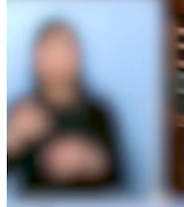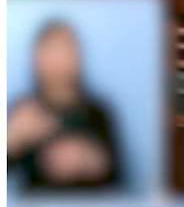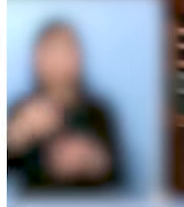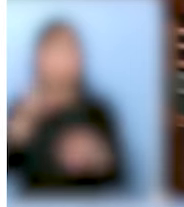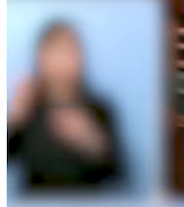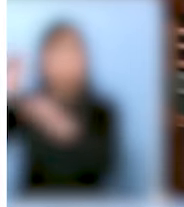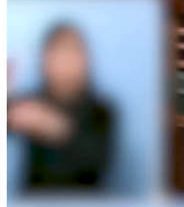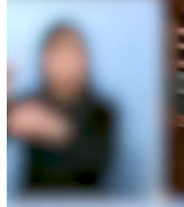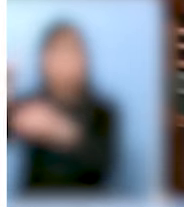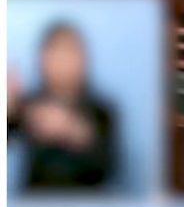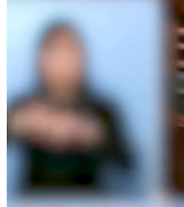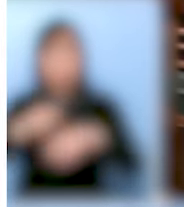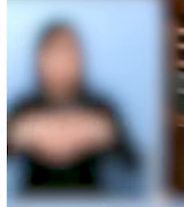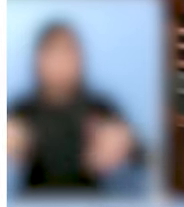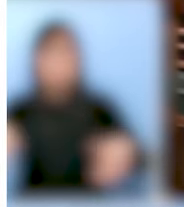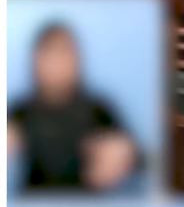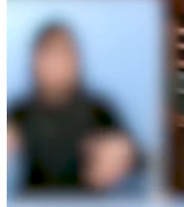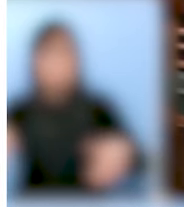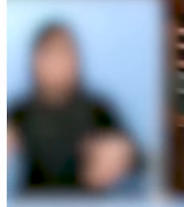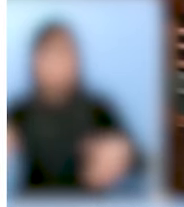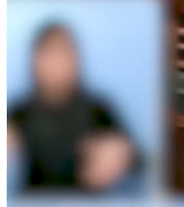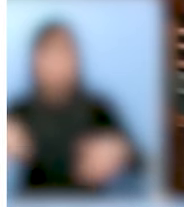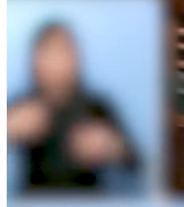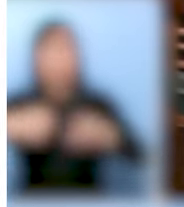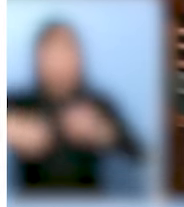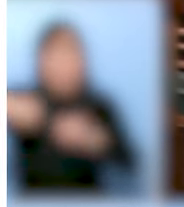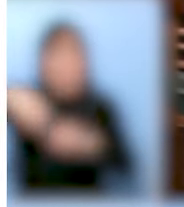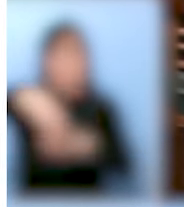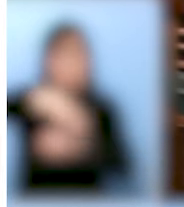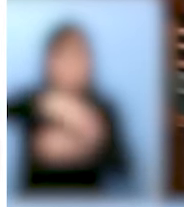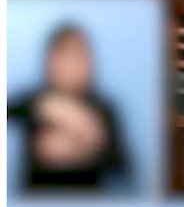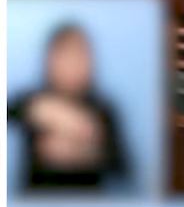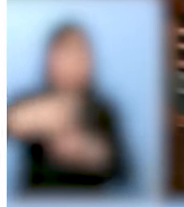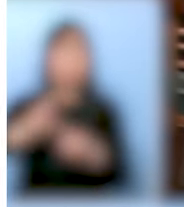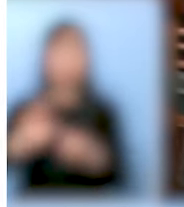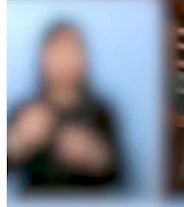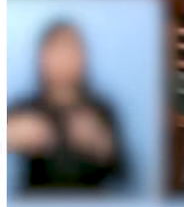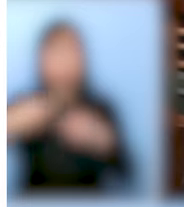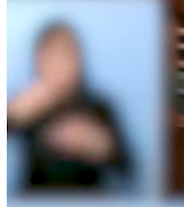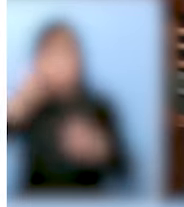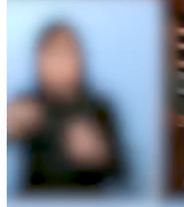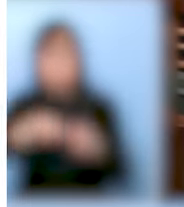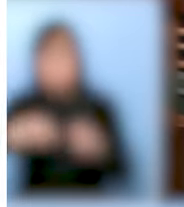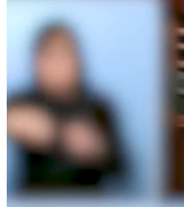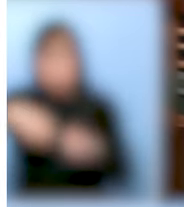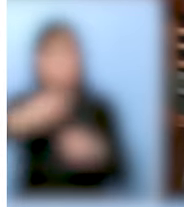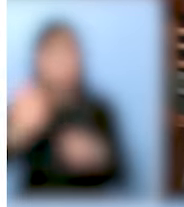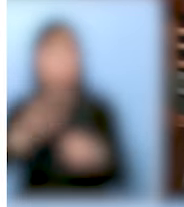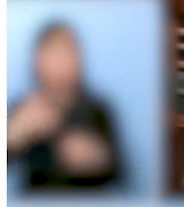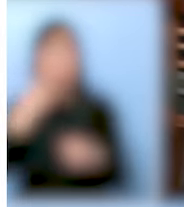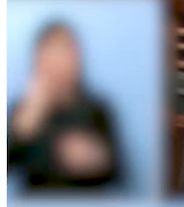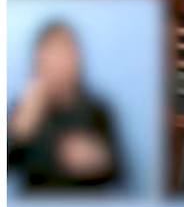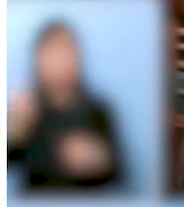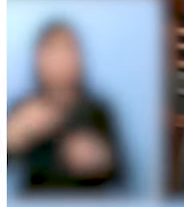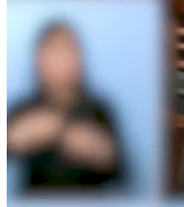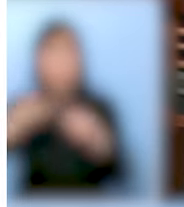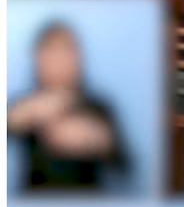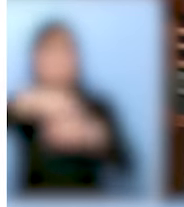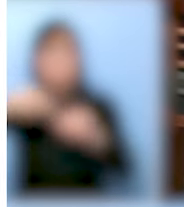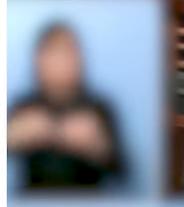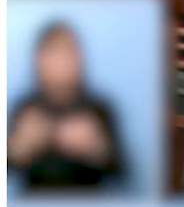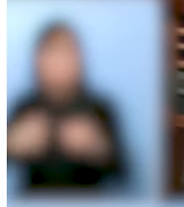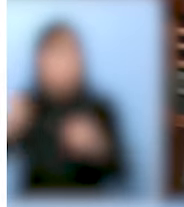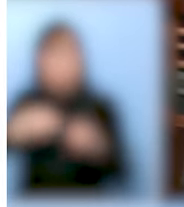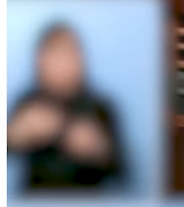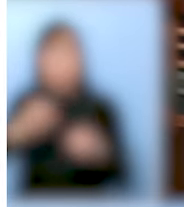佐敦封區罐頭刀事件。嗱，呢一樣嘢咧，令到香港市民就有冇搞錯？特區政府俾啲罐頭定唔俾罐頭